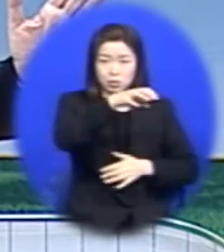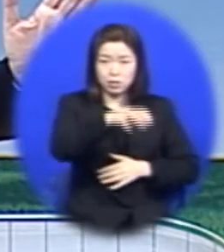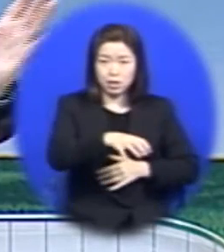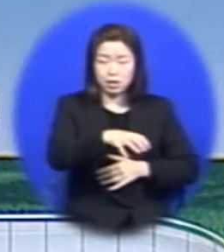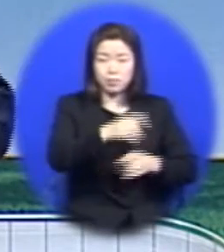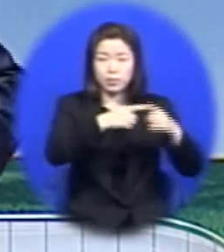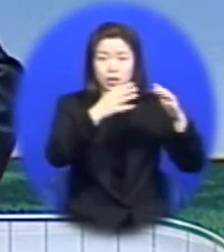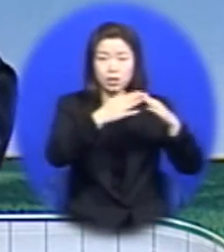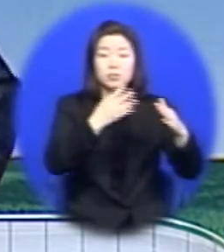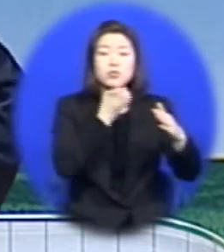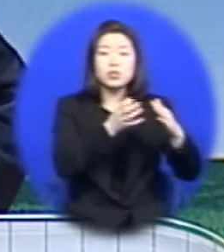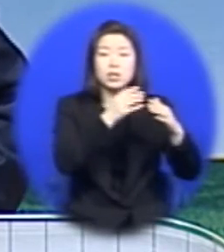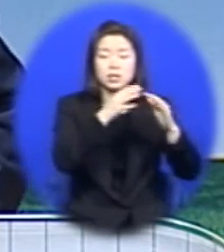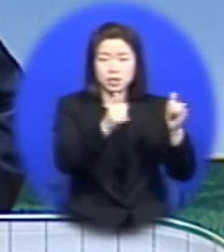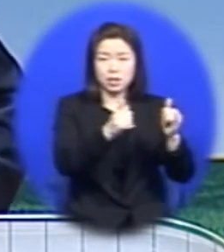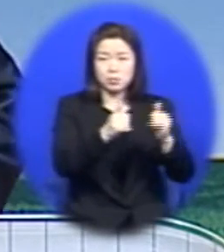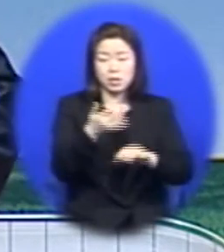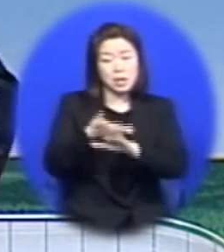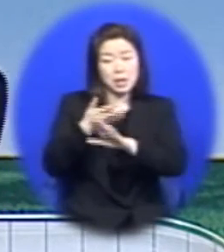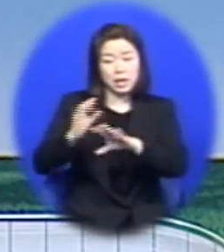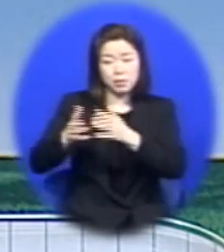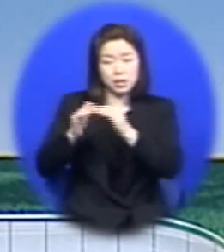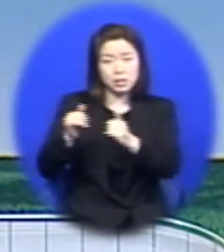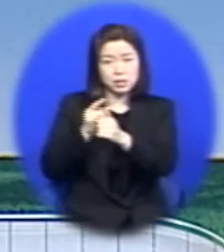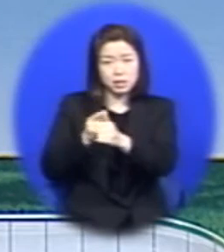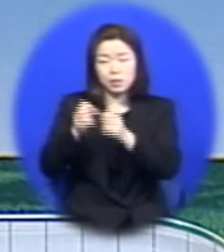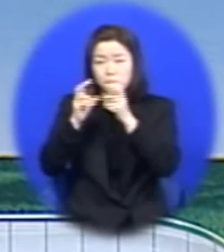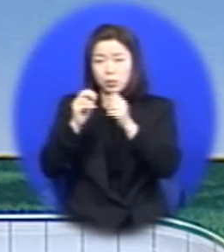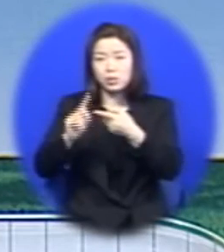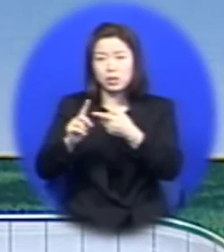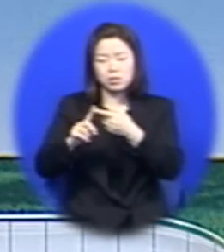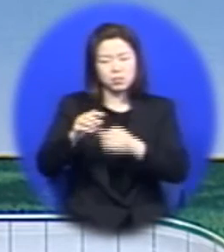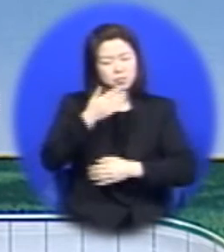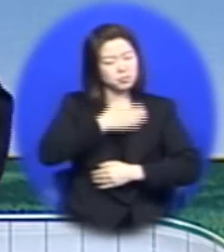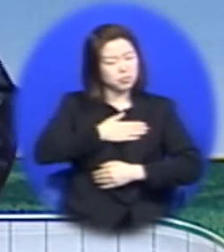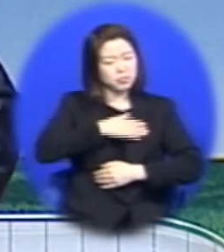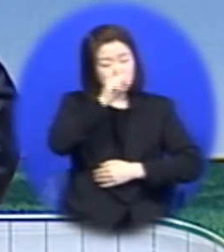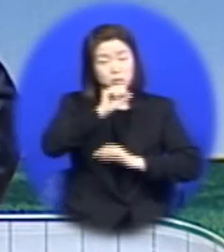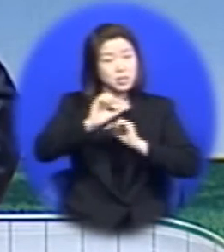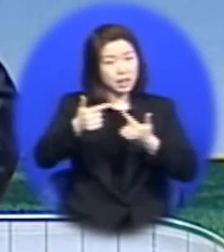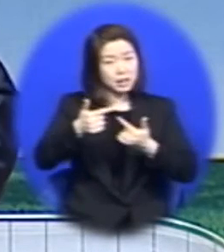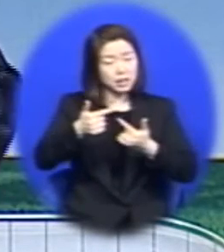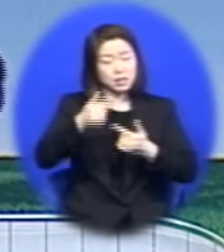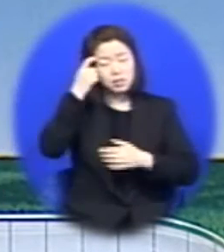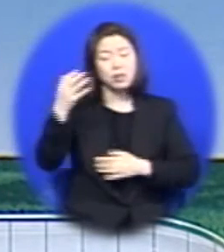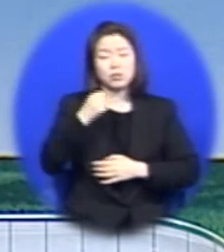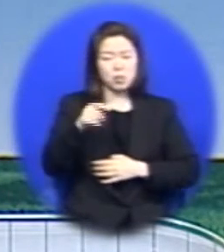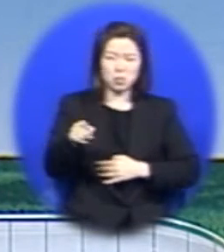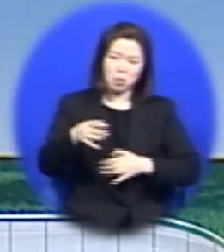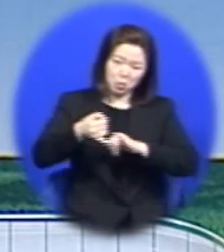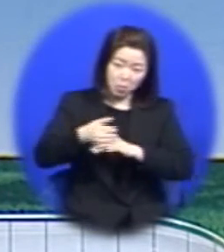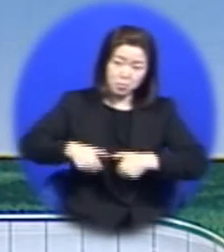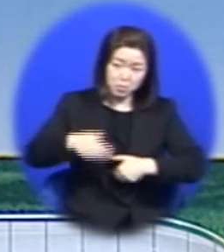교인들은 여전히 이방인 선교에 대해서 석연치 않게 생각하고 있었어요. 그게 꼭 필요하냐? 진짜